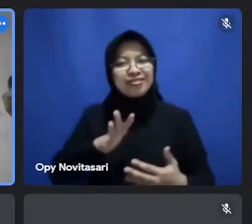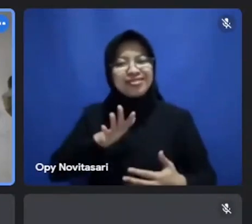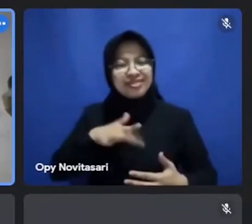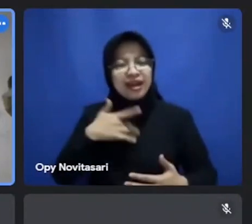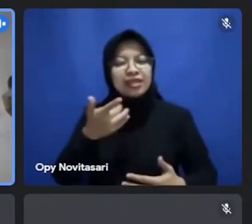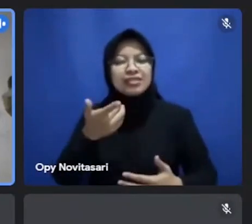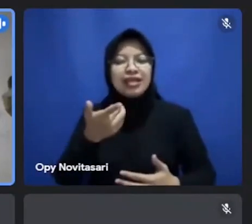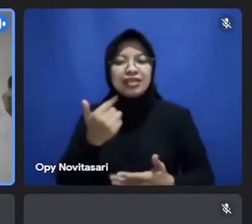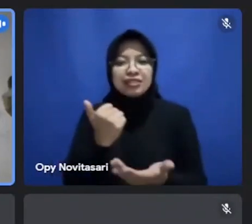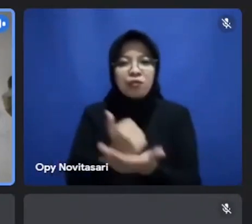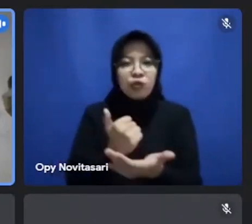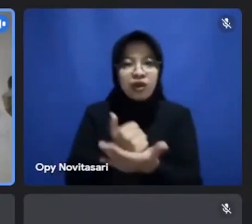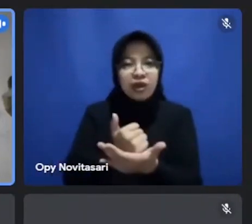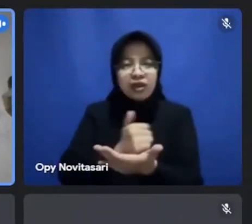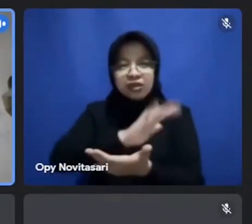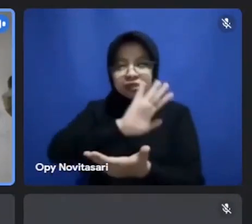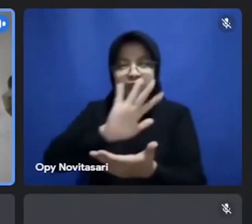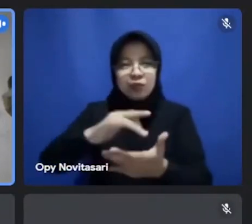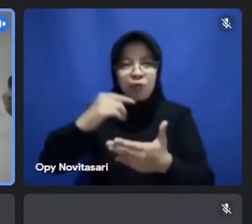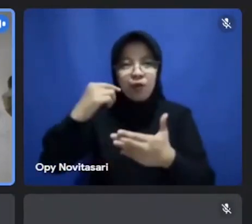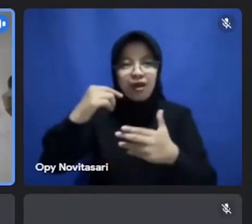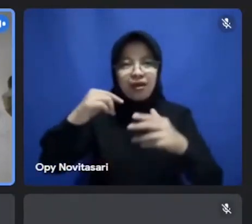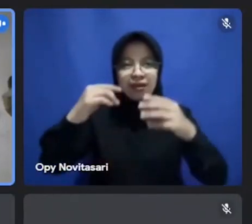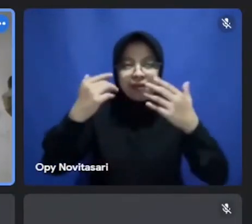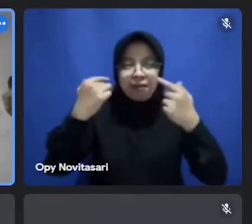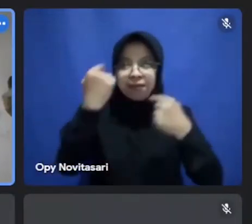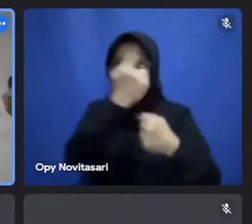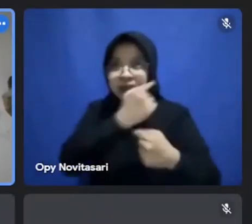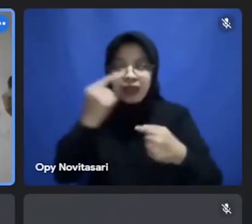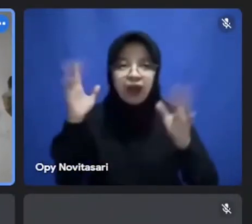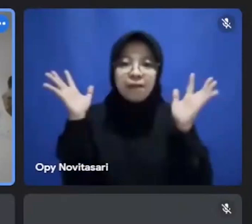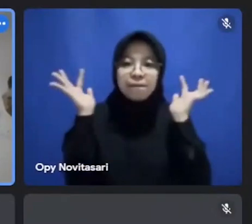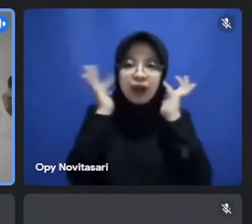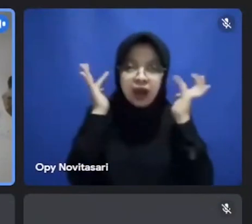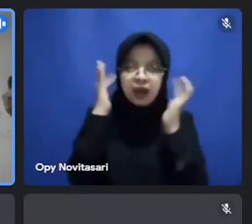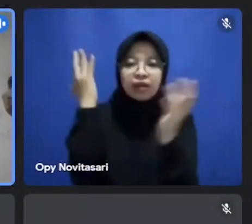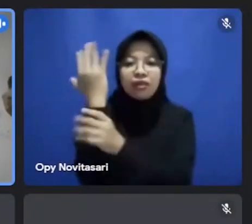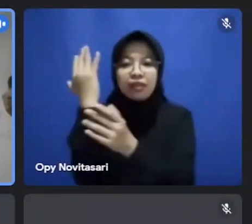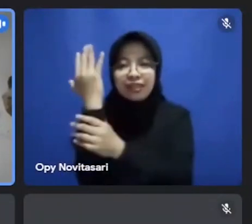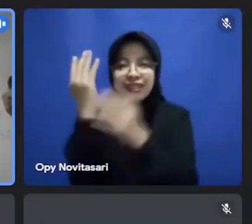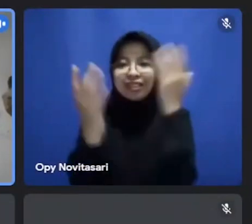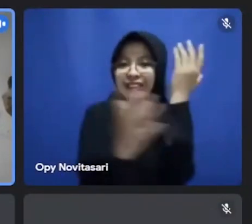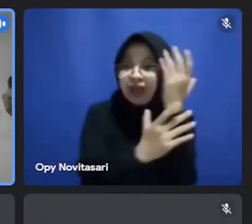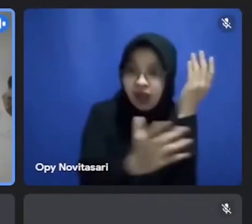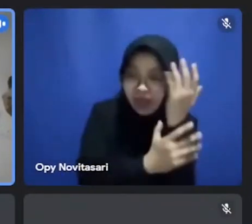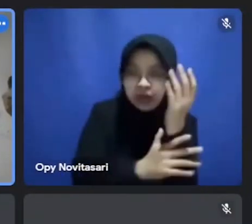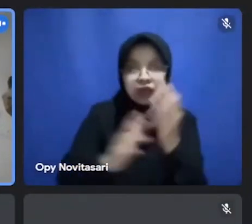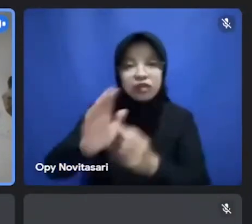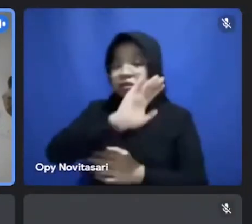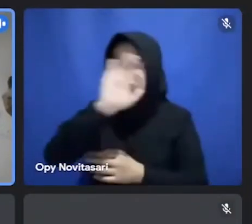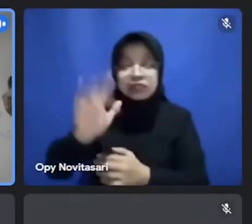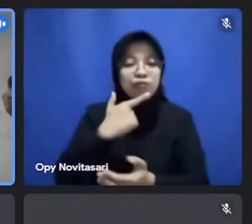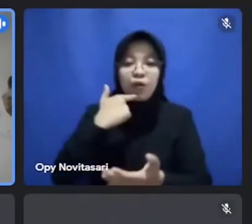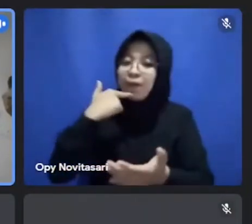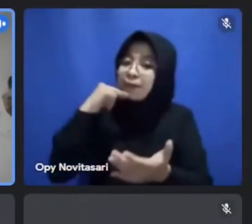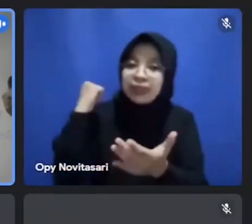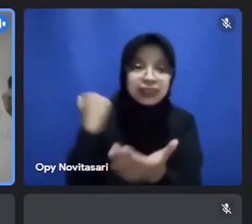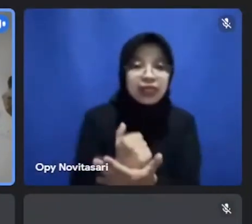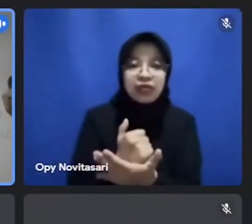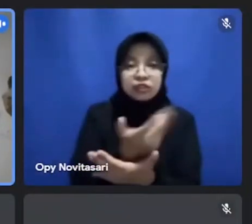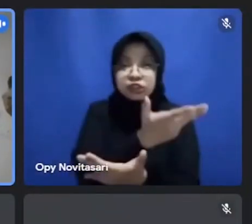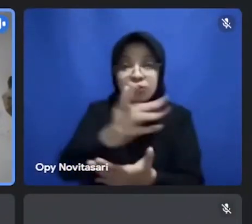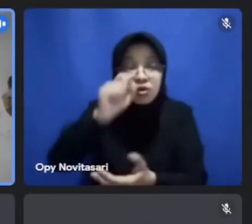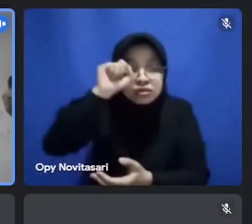bahwa seluruh aspek panca indra dan elemen-elemen yang berkaitan itu menjadi penting untuk disadari dan